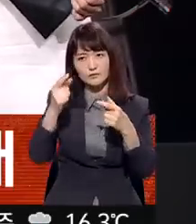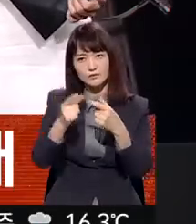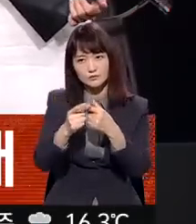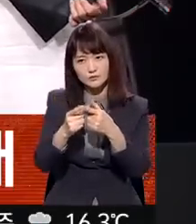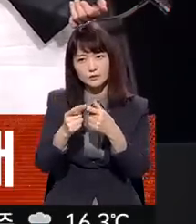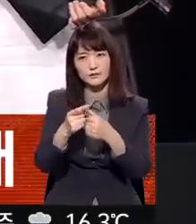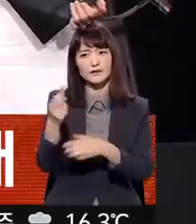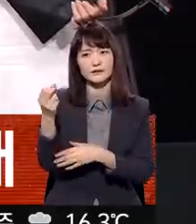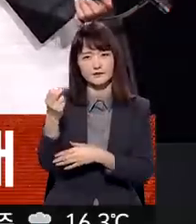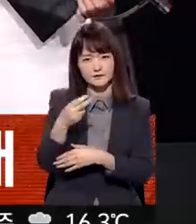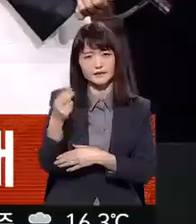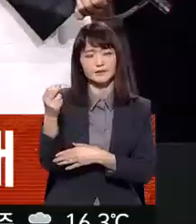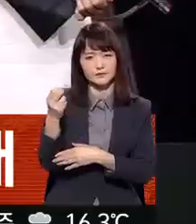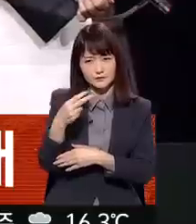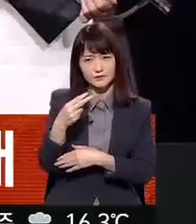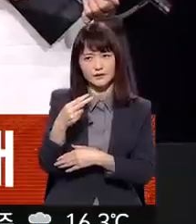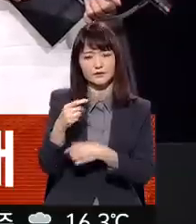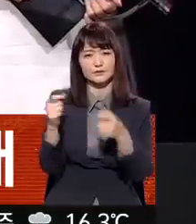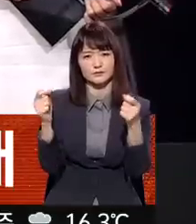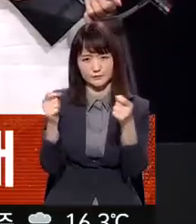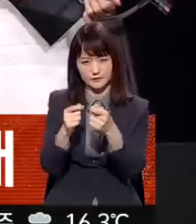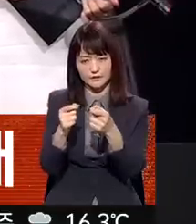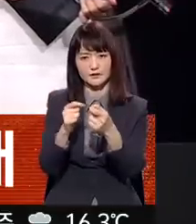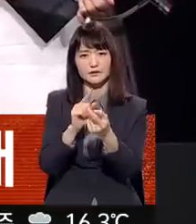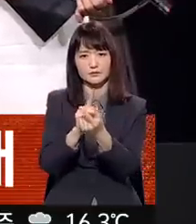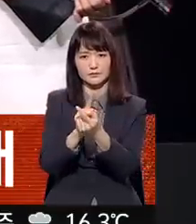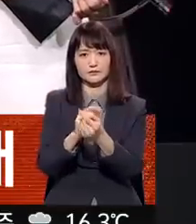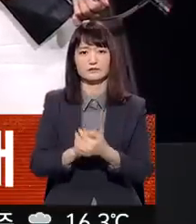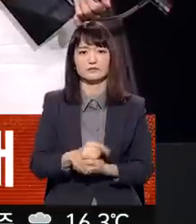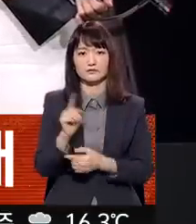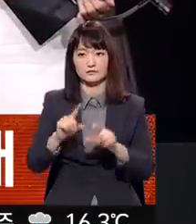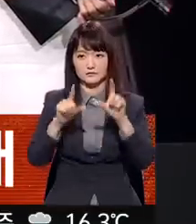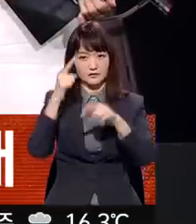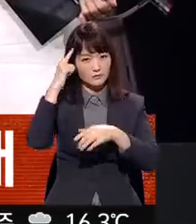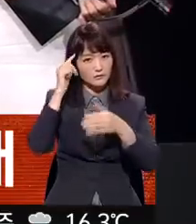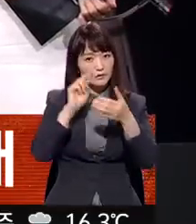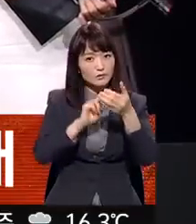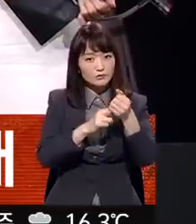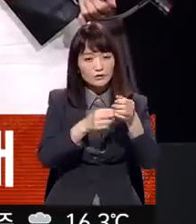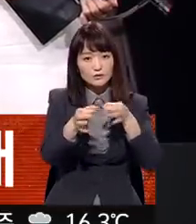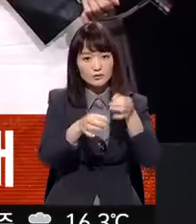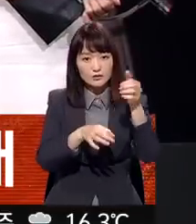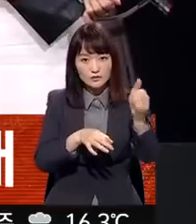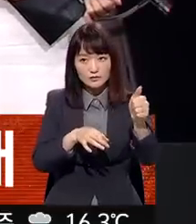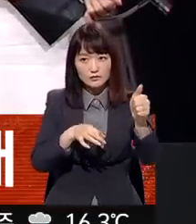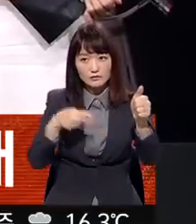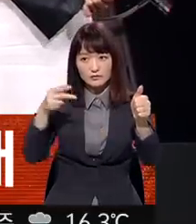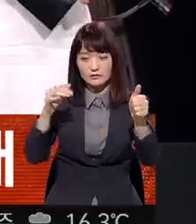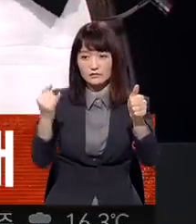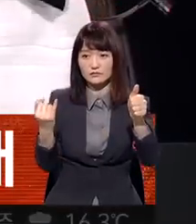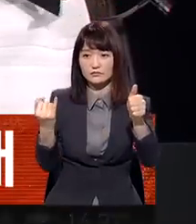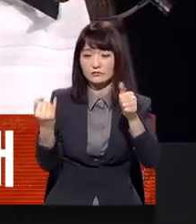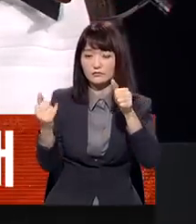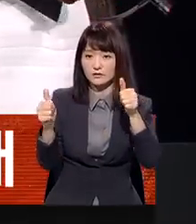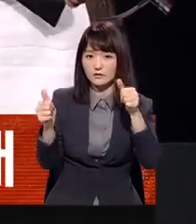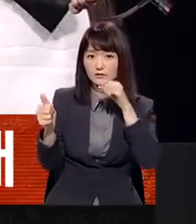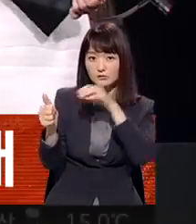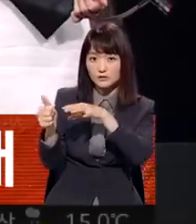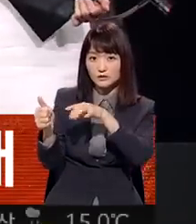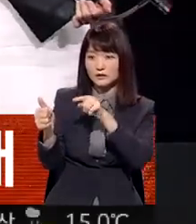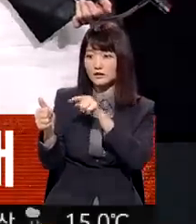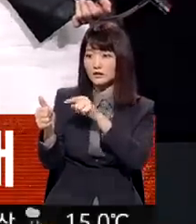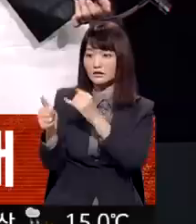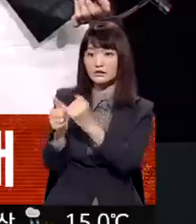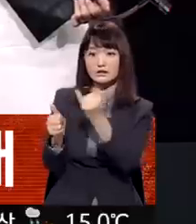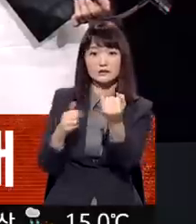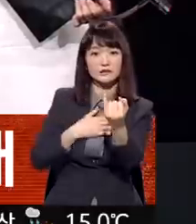친하게 지냈습니다. 그런데 어느 날부터 미용실 원장은 뜬금없이 서 씨에게 내 아내, 나 주면